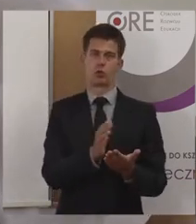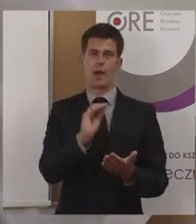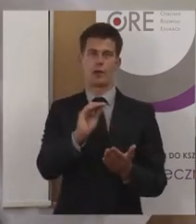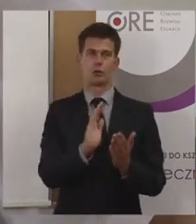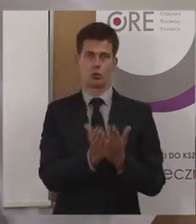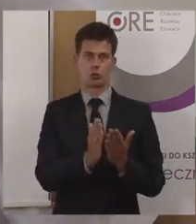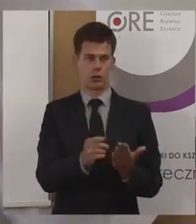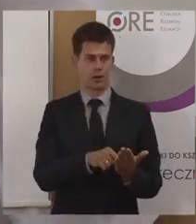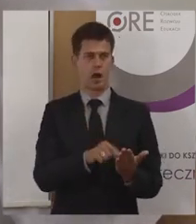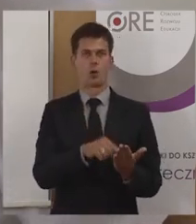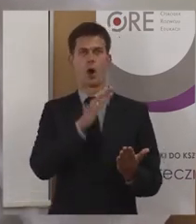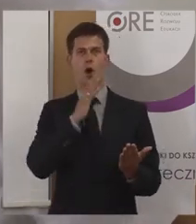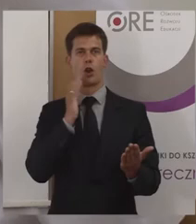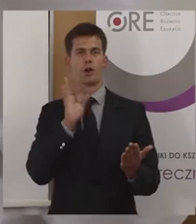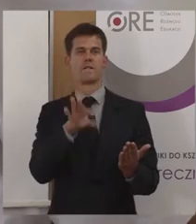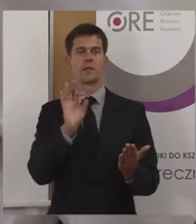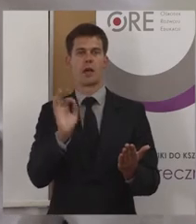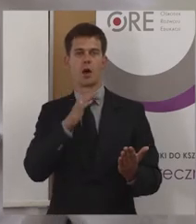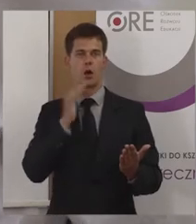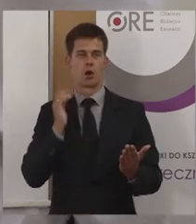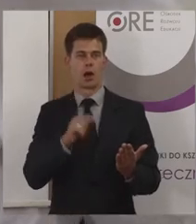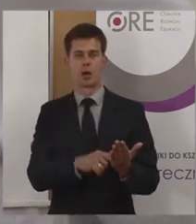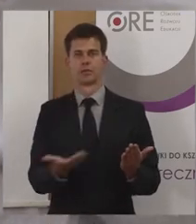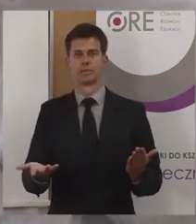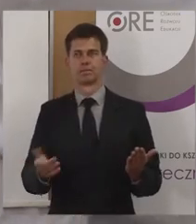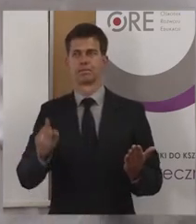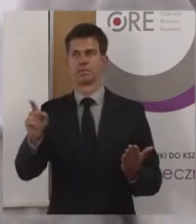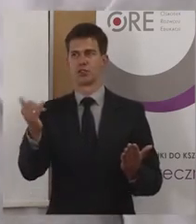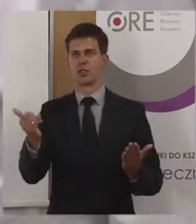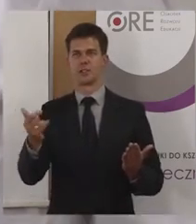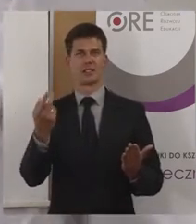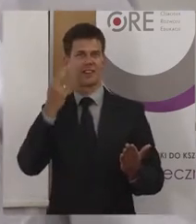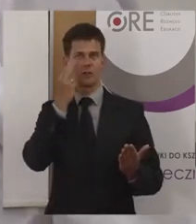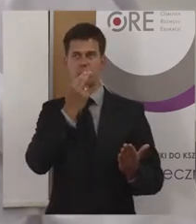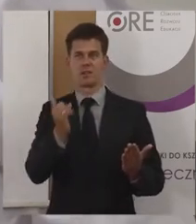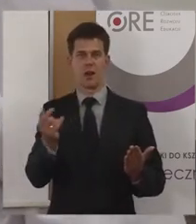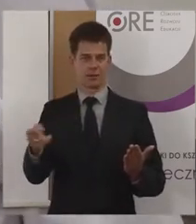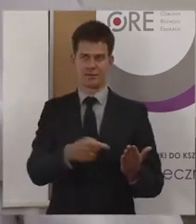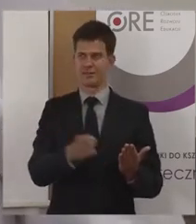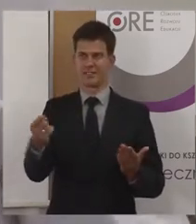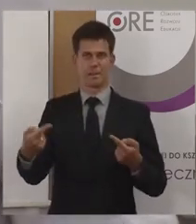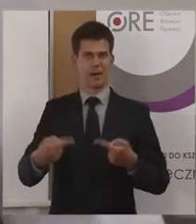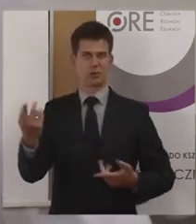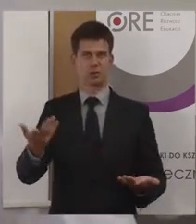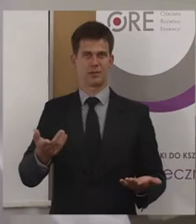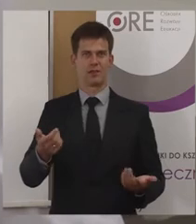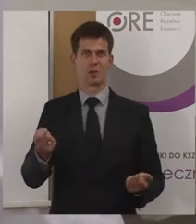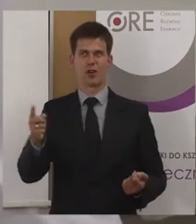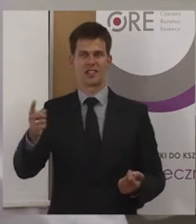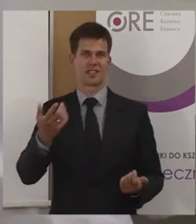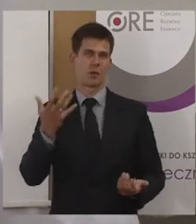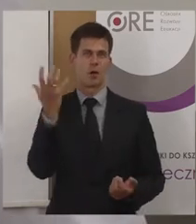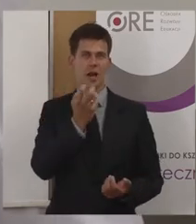które są oparte o kontekst wizualny, o kolory, czy też na siłę